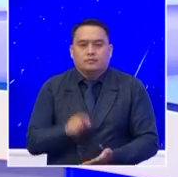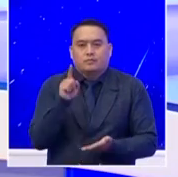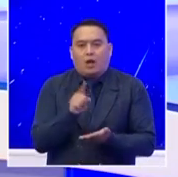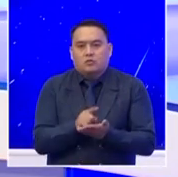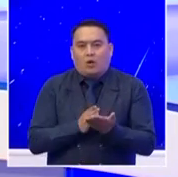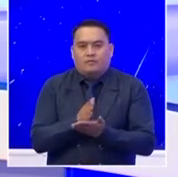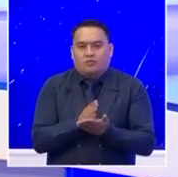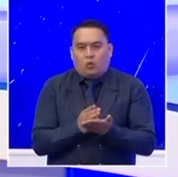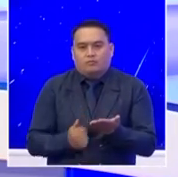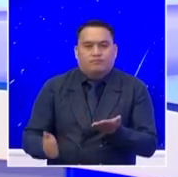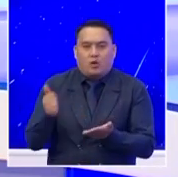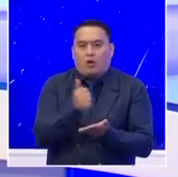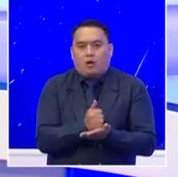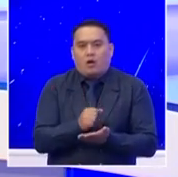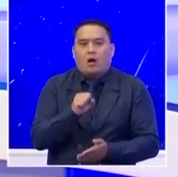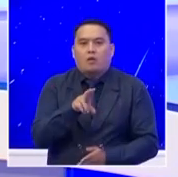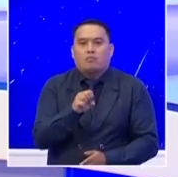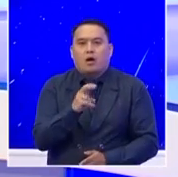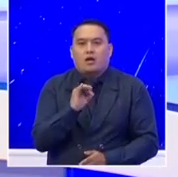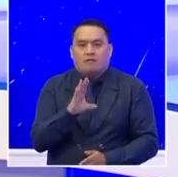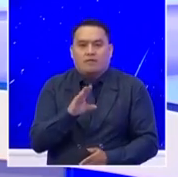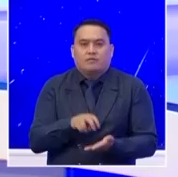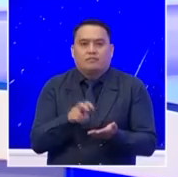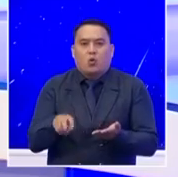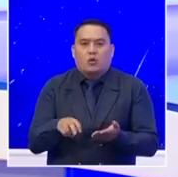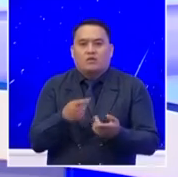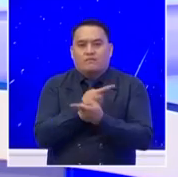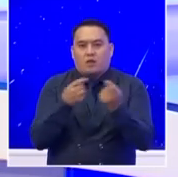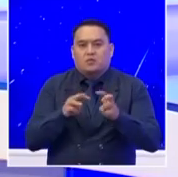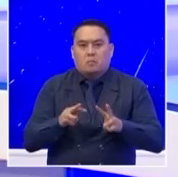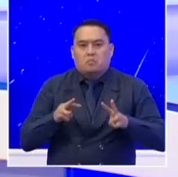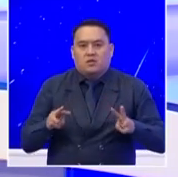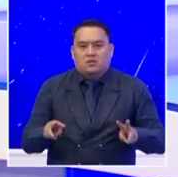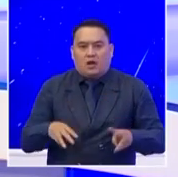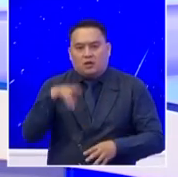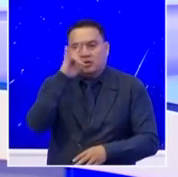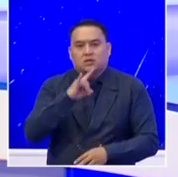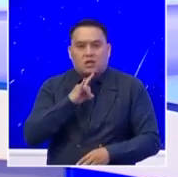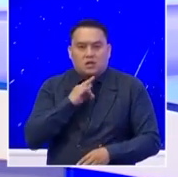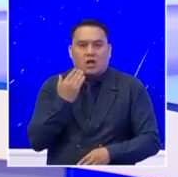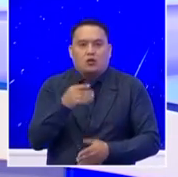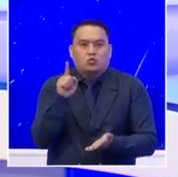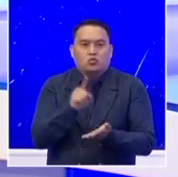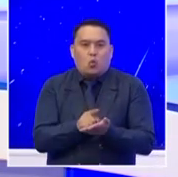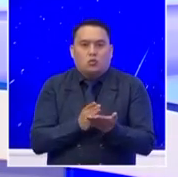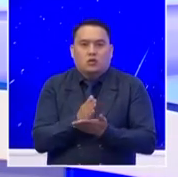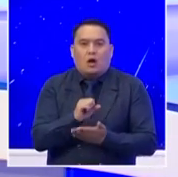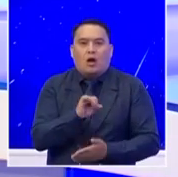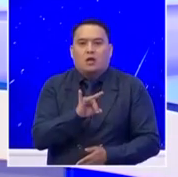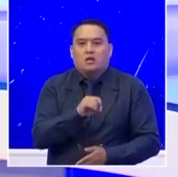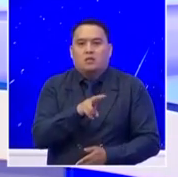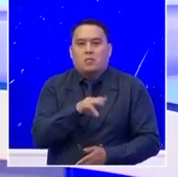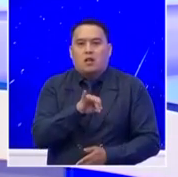Кадровые перестановки. Даурен Абаев покинул пост министра информации и общественного развития Казахстана. На эту должность назначена